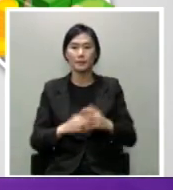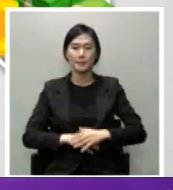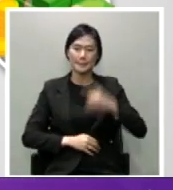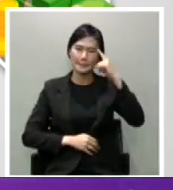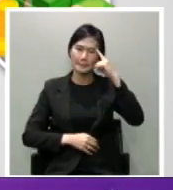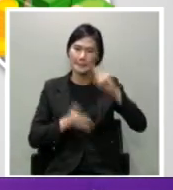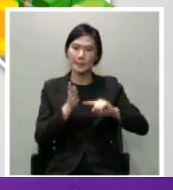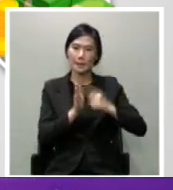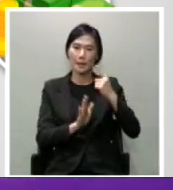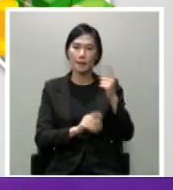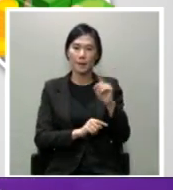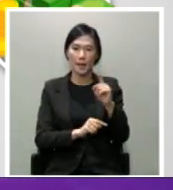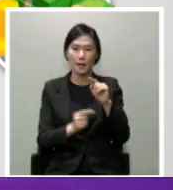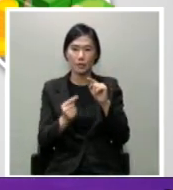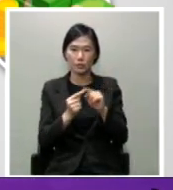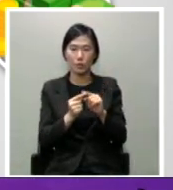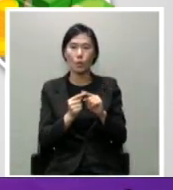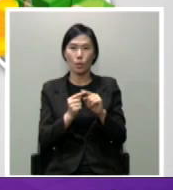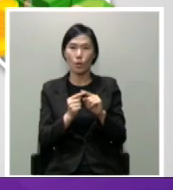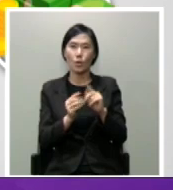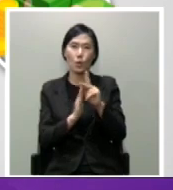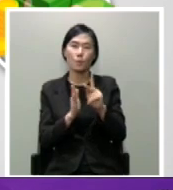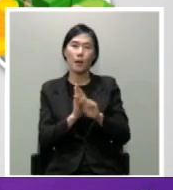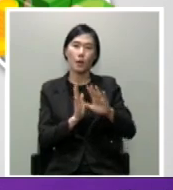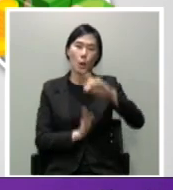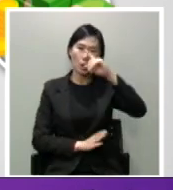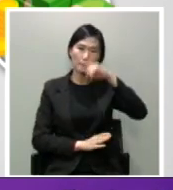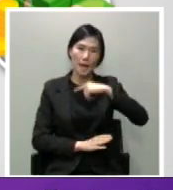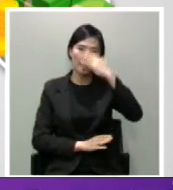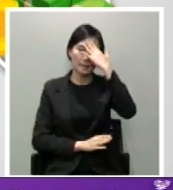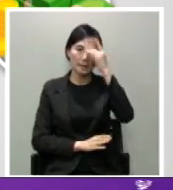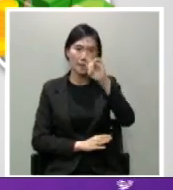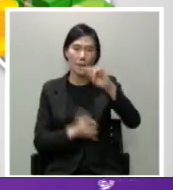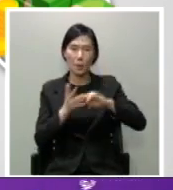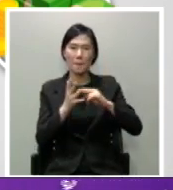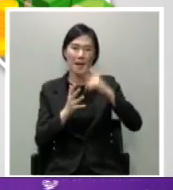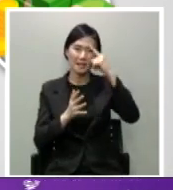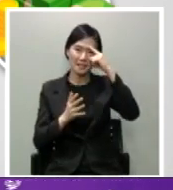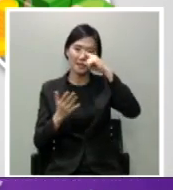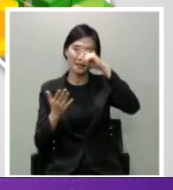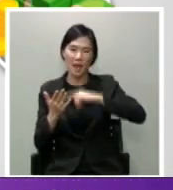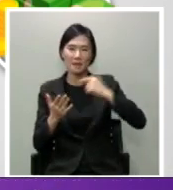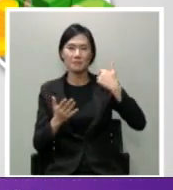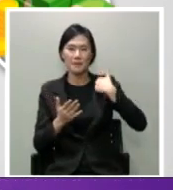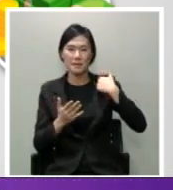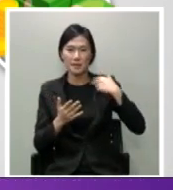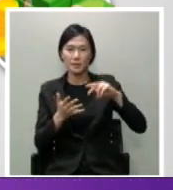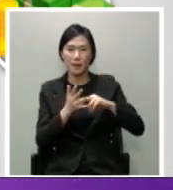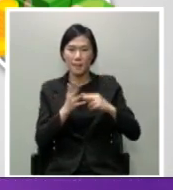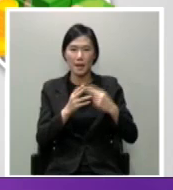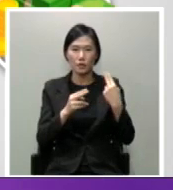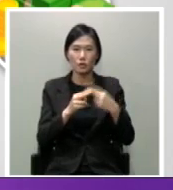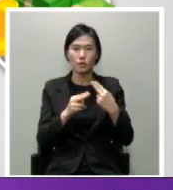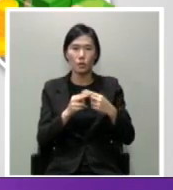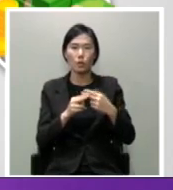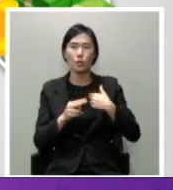ดยืนของไทยก็คือคดีฟิลิปมอริสในประเทศไทยเป็นคดี Made in Thailand คดีไทยคดีฟิลิปมอริสที่เจ